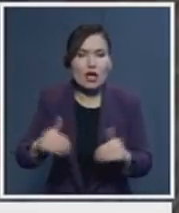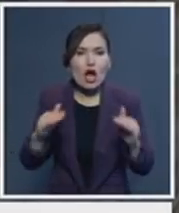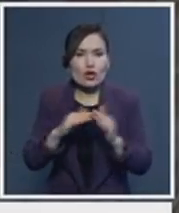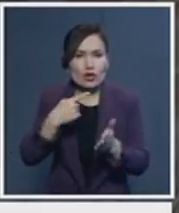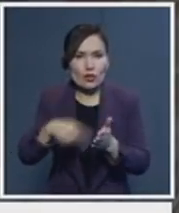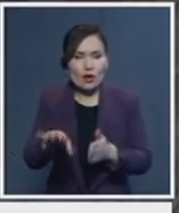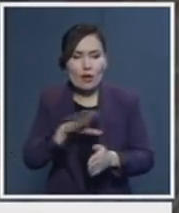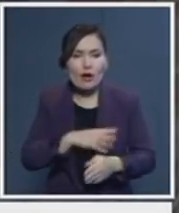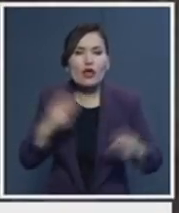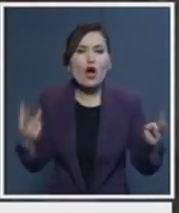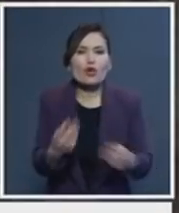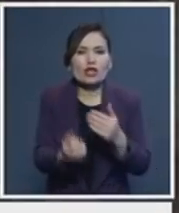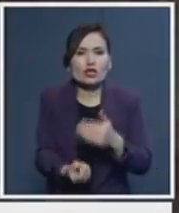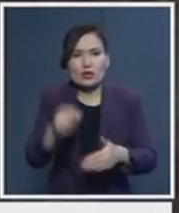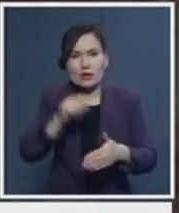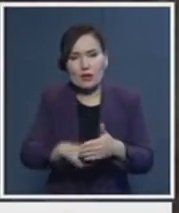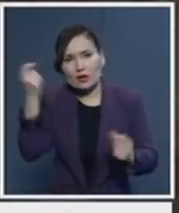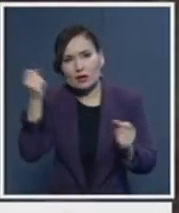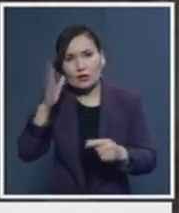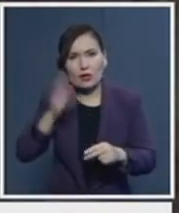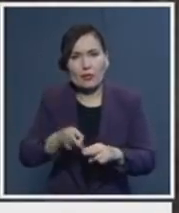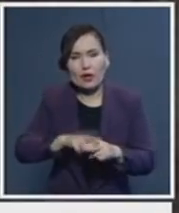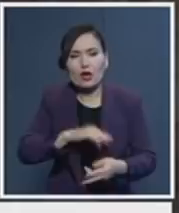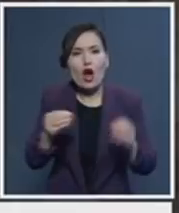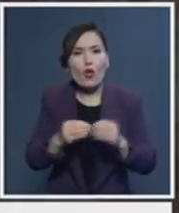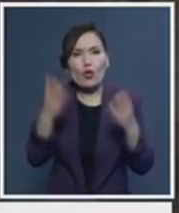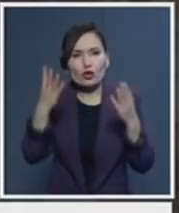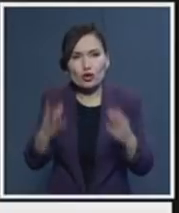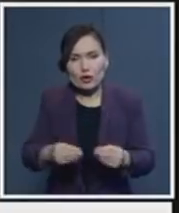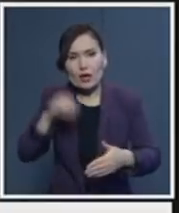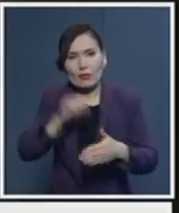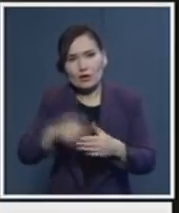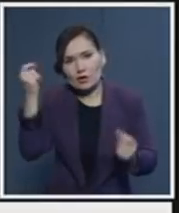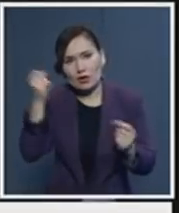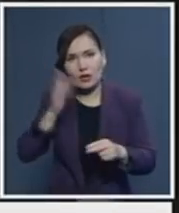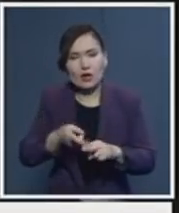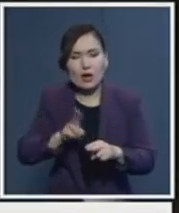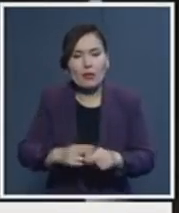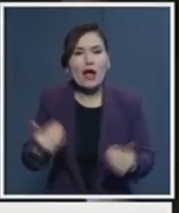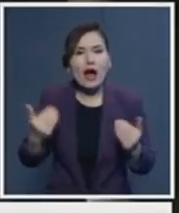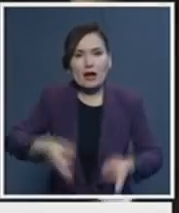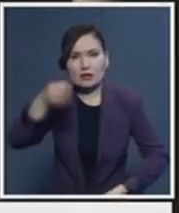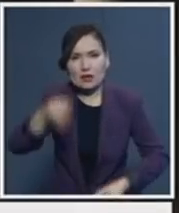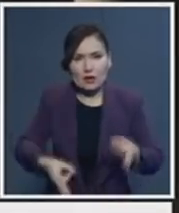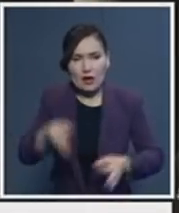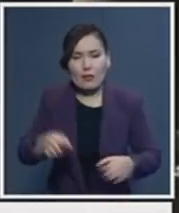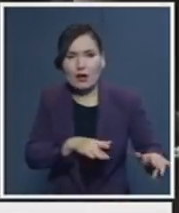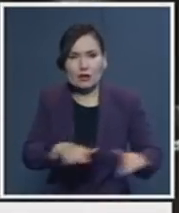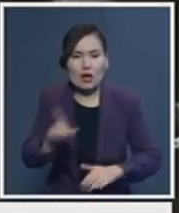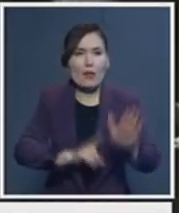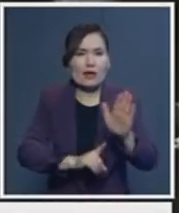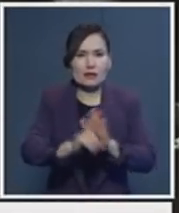қазір өрттің шығу себебін анықтауда. Сараптама қорытындысы 10 күннен кейін дайын болады. Оқиғаға қатысты қылмыстық іс қозғалды. Сотқа дейінгі